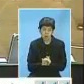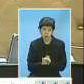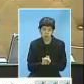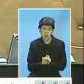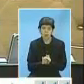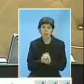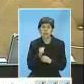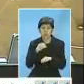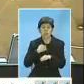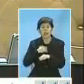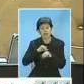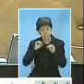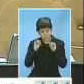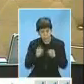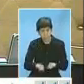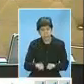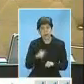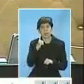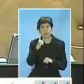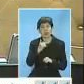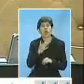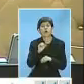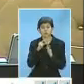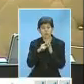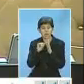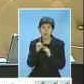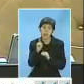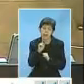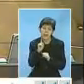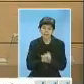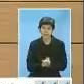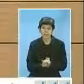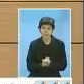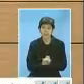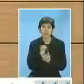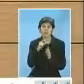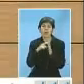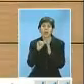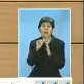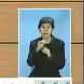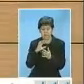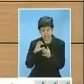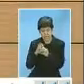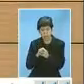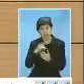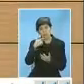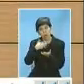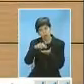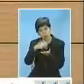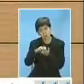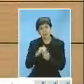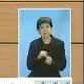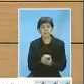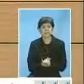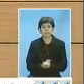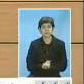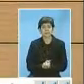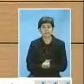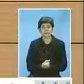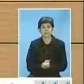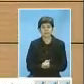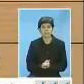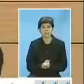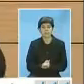าท่านสุนัยผมจะได้วิจัยทีเดียวเชิญของท่านสุนัยว่าไงครับ ครับส่วนท่านสุนัยผมก็ได้กล่าวไปแล้วขอขอบคุณครับ